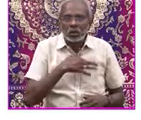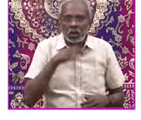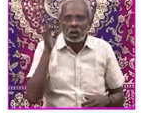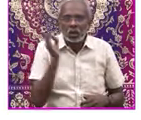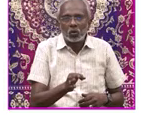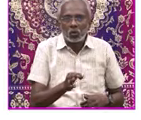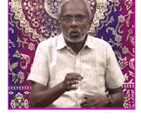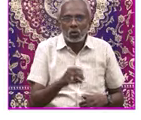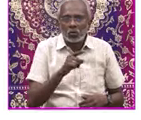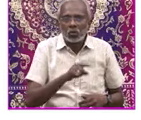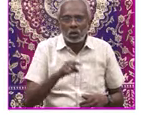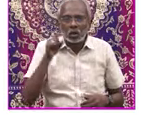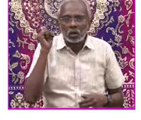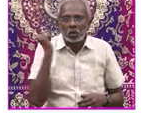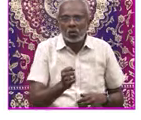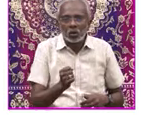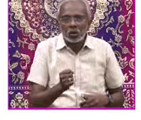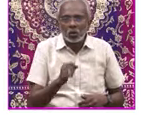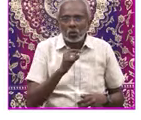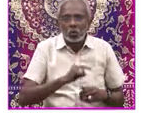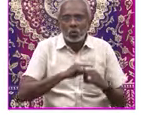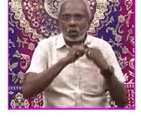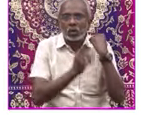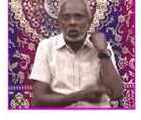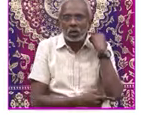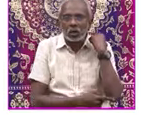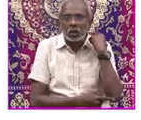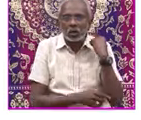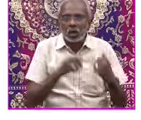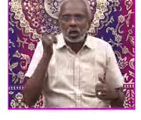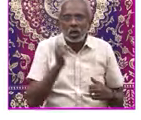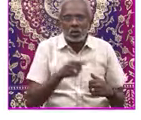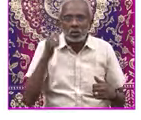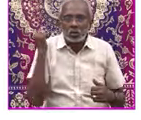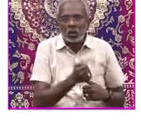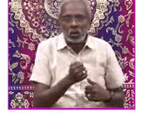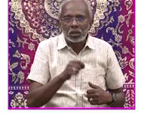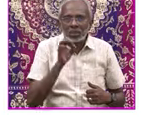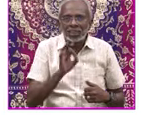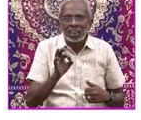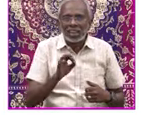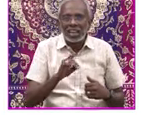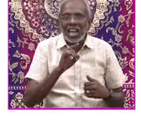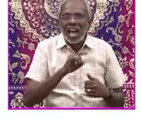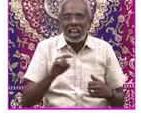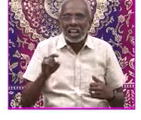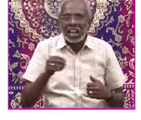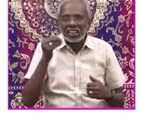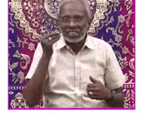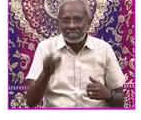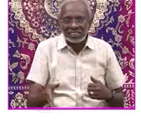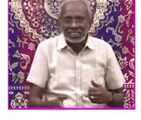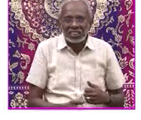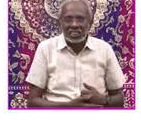எரிக்குள் மரளிக்குள் ஊழியின் கடை அதுக்குள் என அலரா